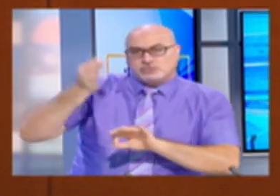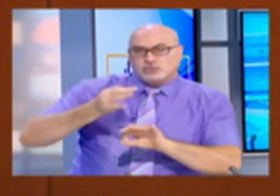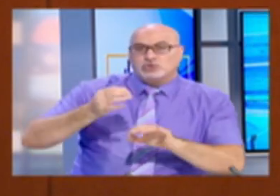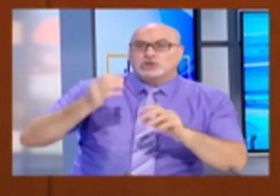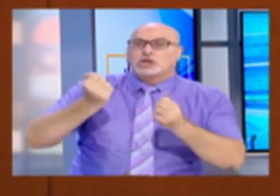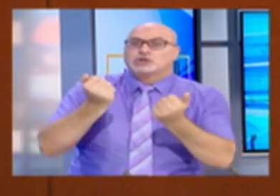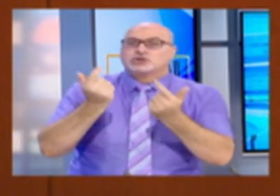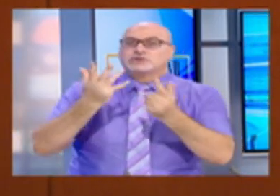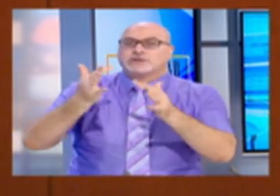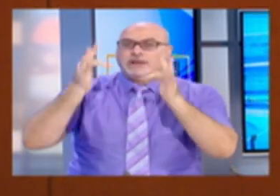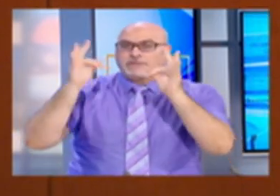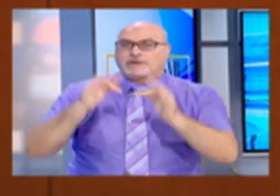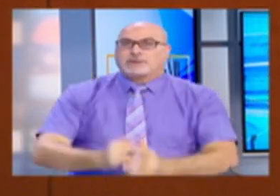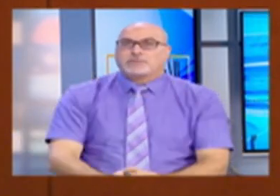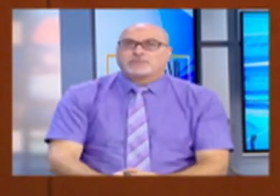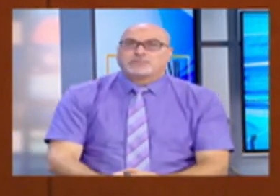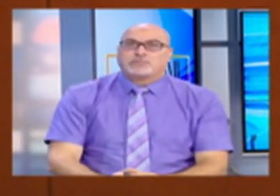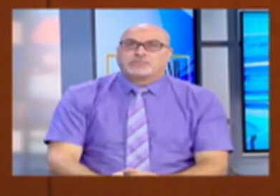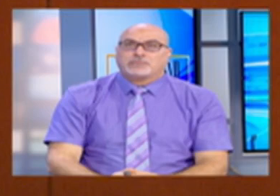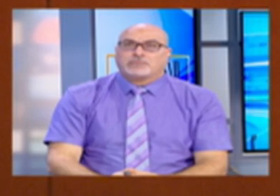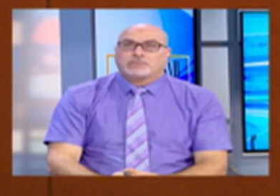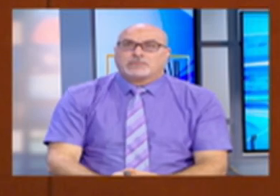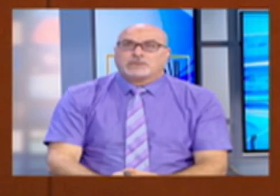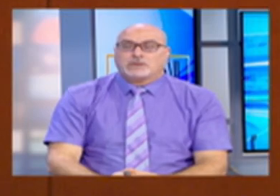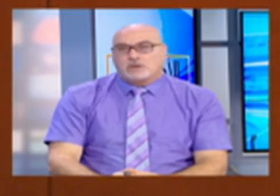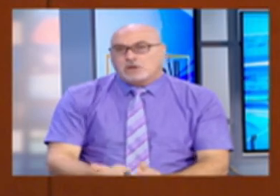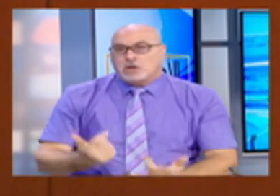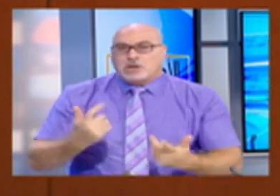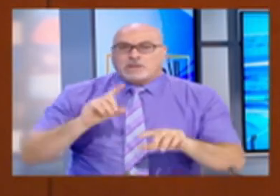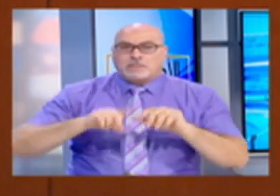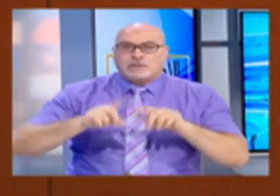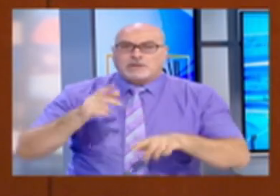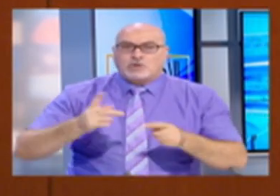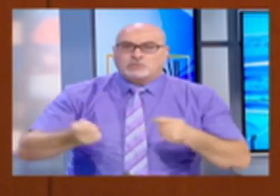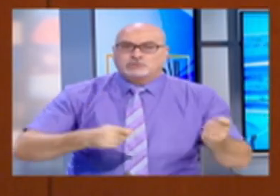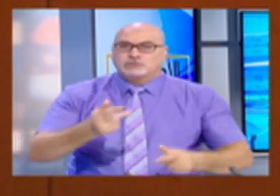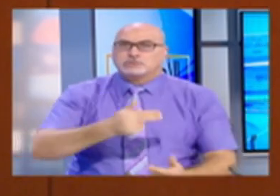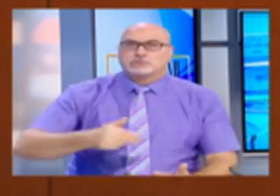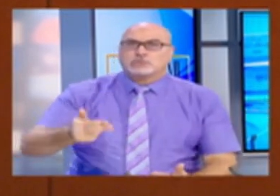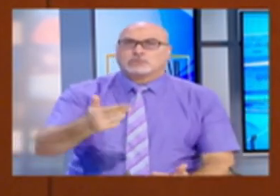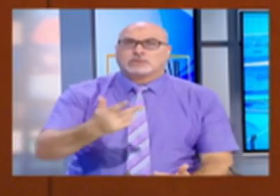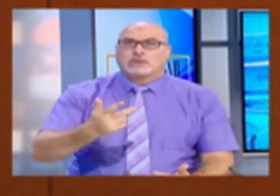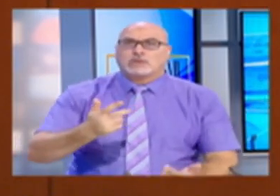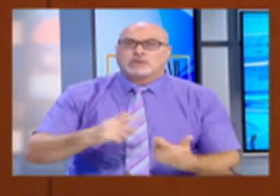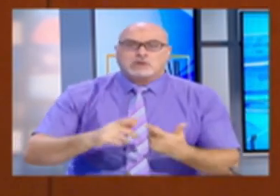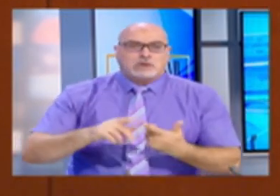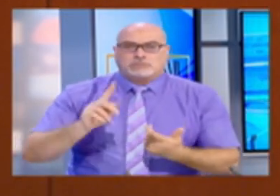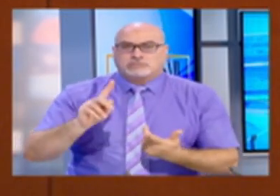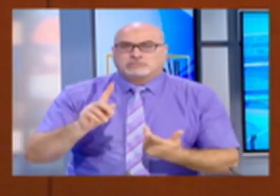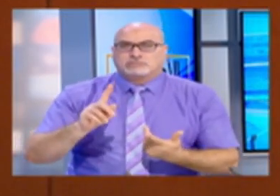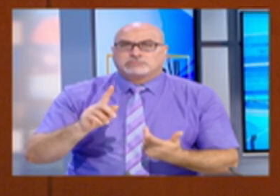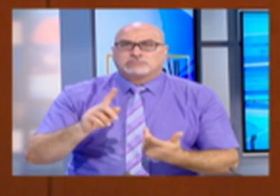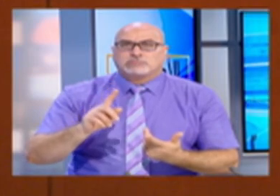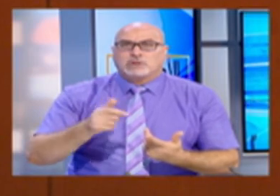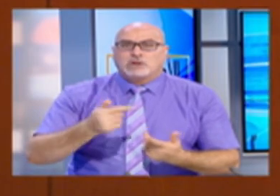الشركة، رغم أنه المواد الموجهة للسوق الوطنية معتبرة من الغاز الطبيعي اليوم